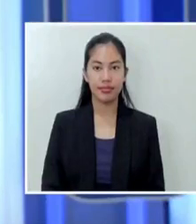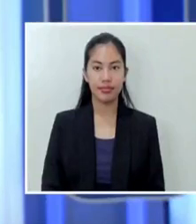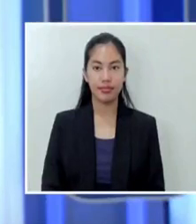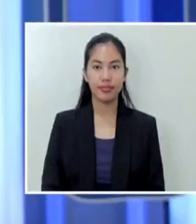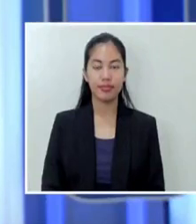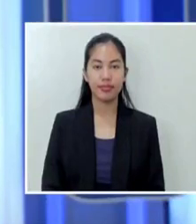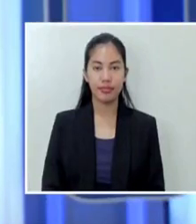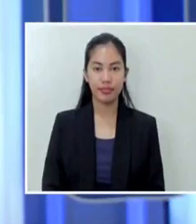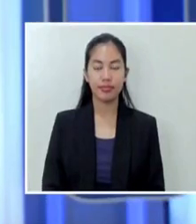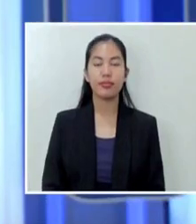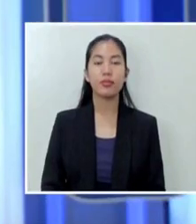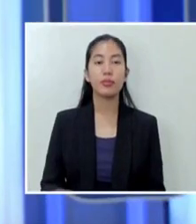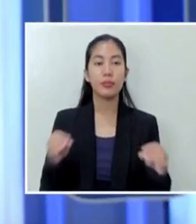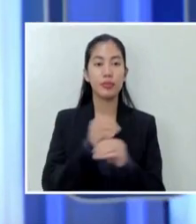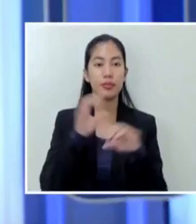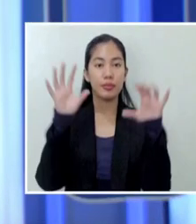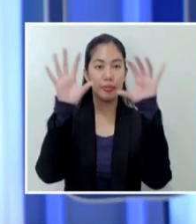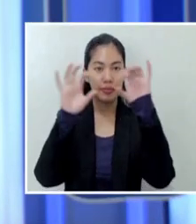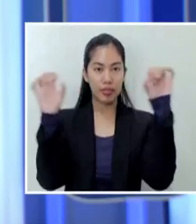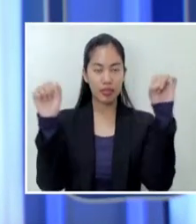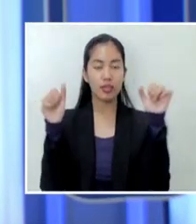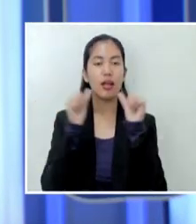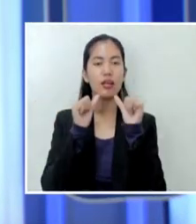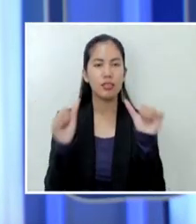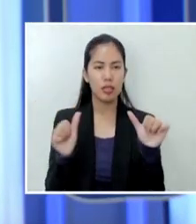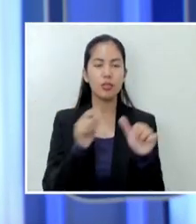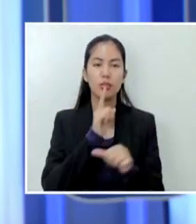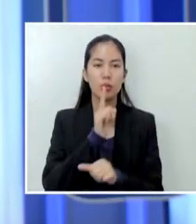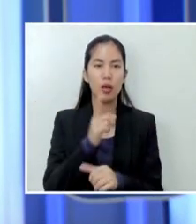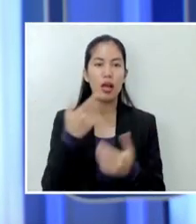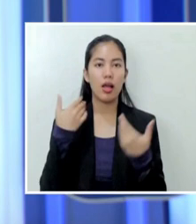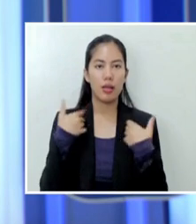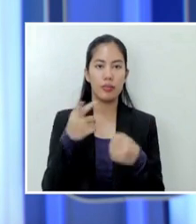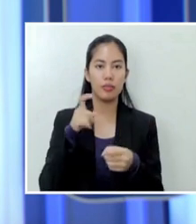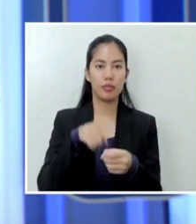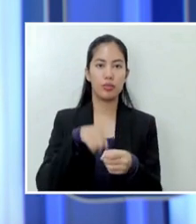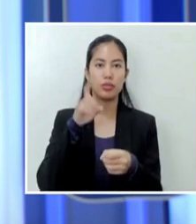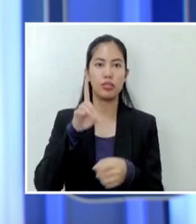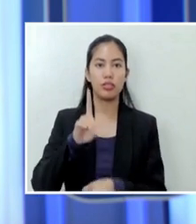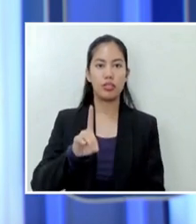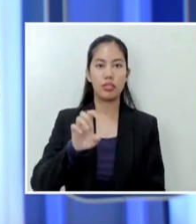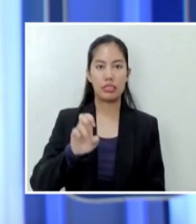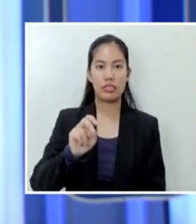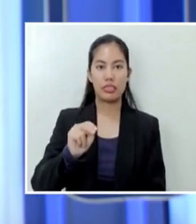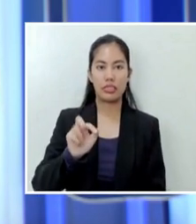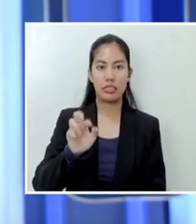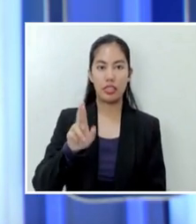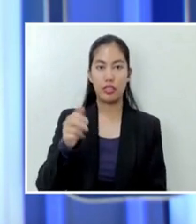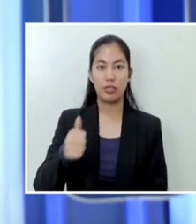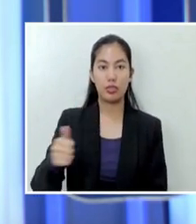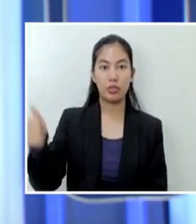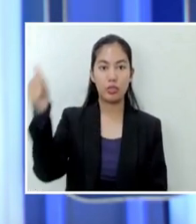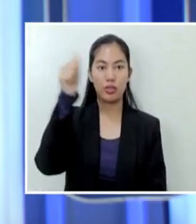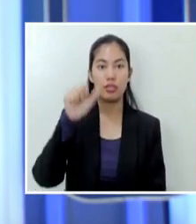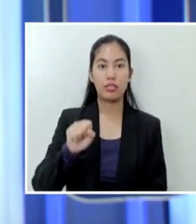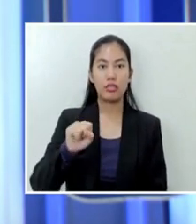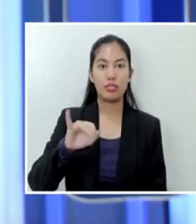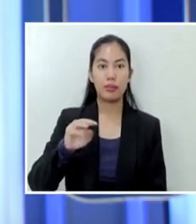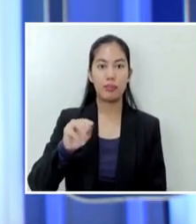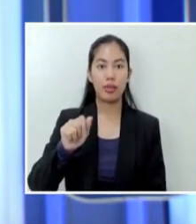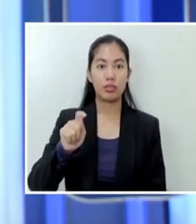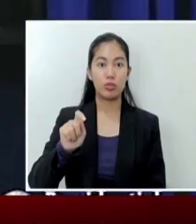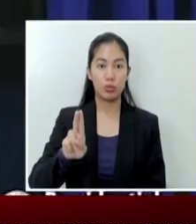pumirma ng Malacanang ang pagbibitiw sa pwesto ni Department of Environment and Natural Resources Secretary Roy Simatu. Ayon kay